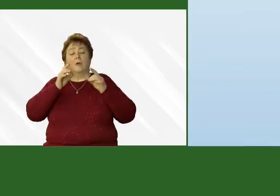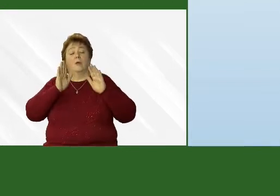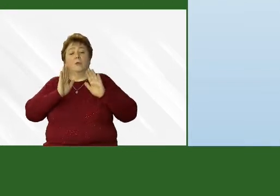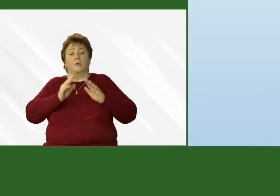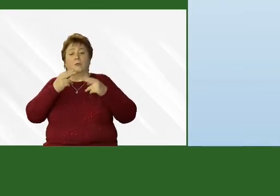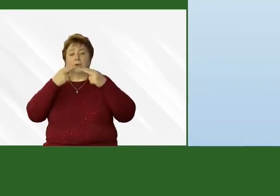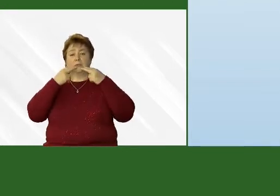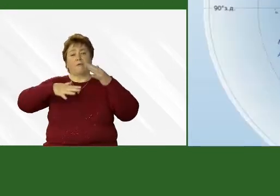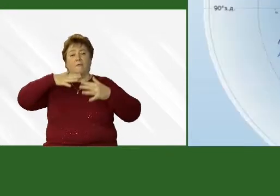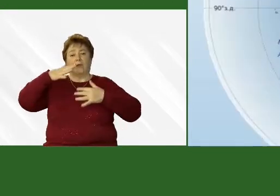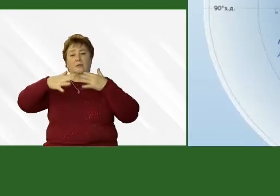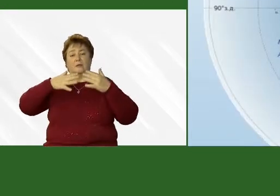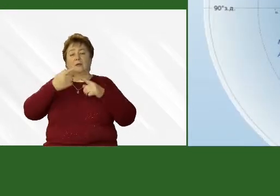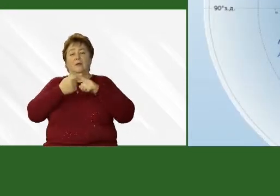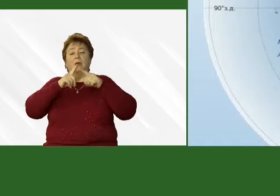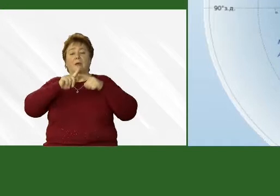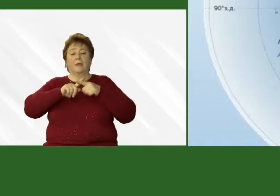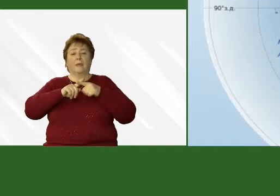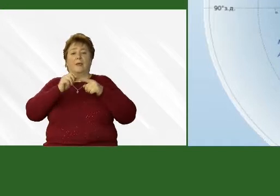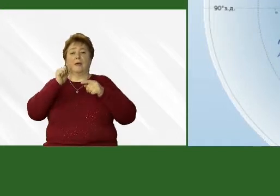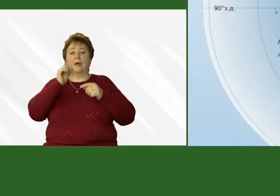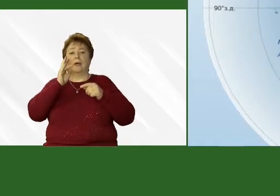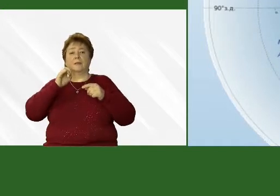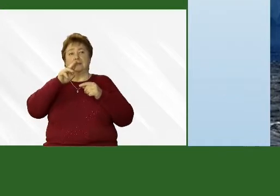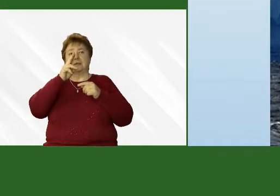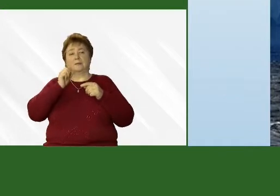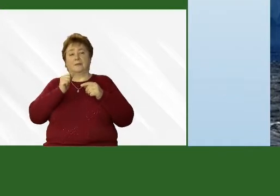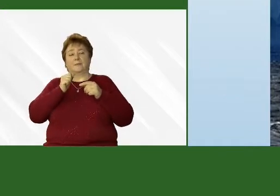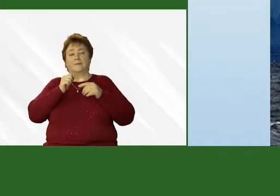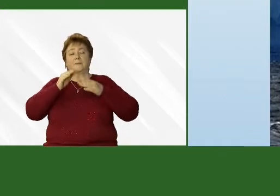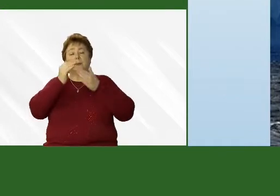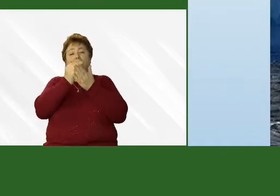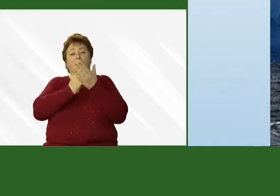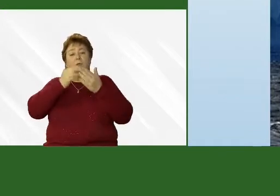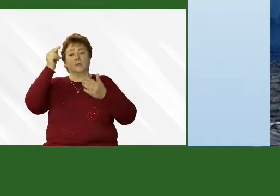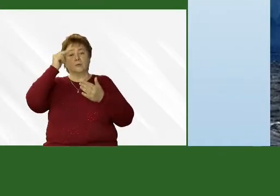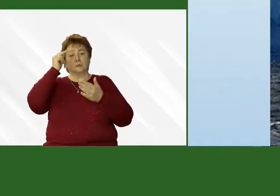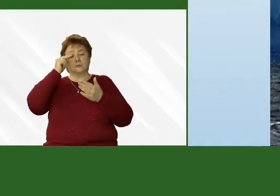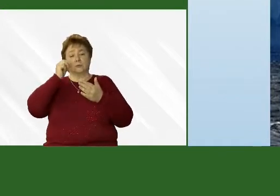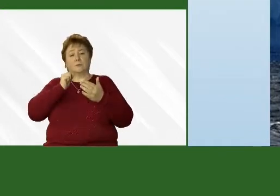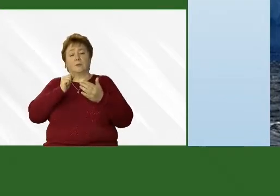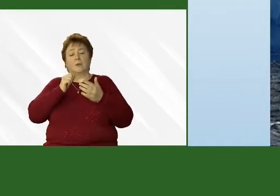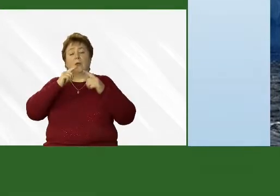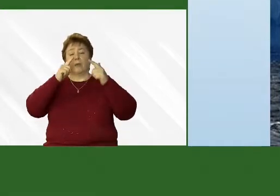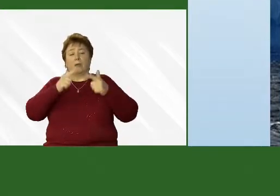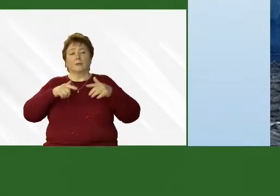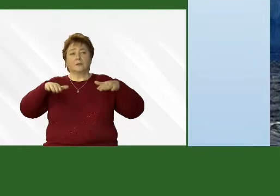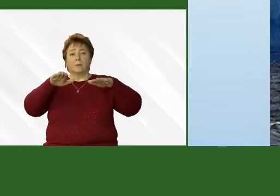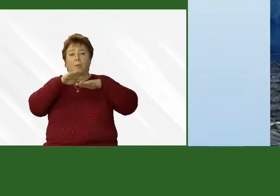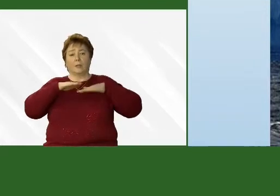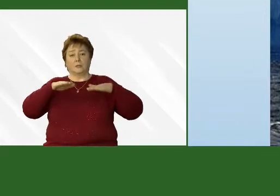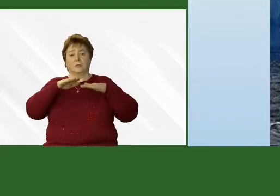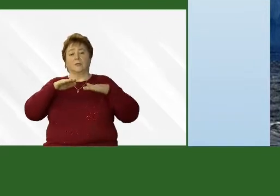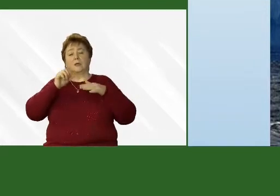свиста ветра. Это Антарктида. На уроке изучим географическое